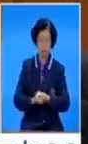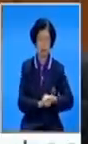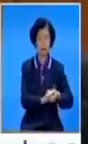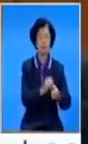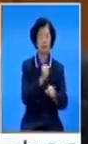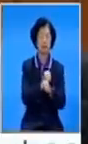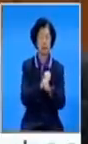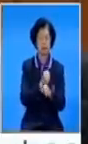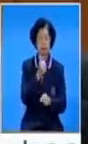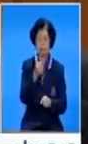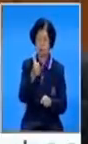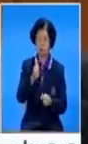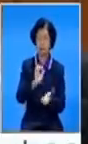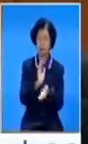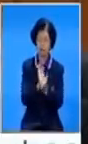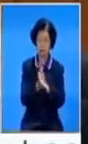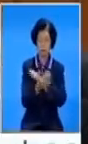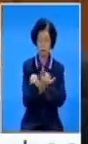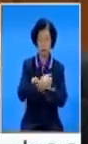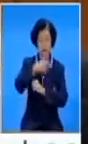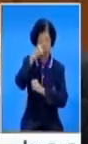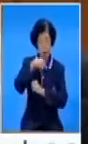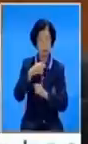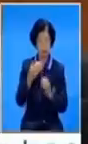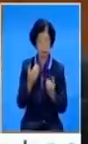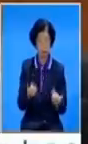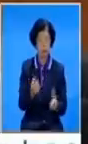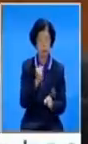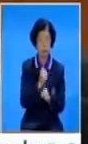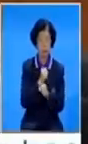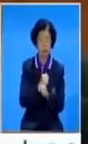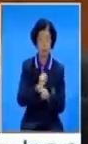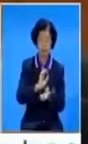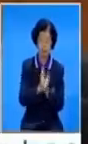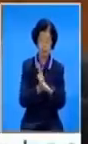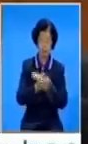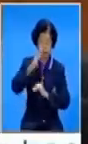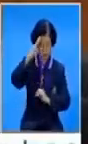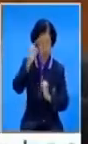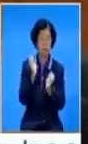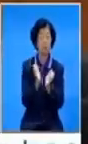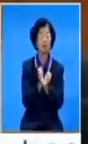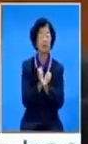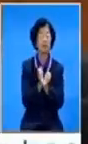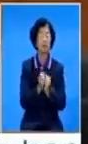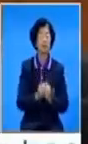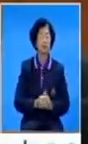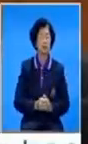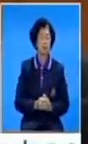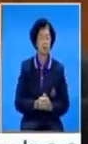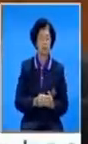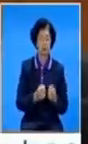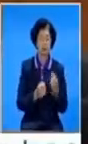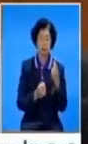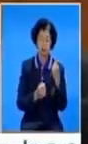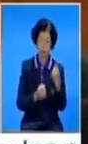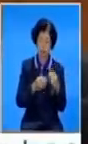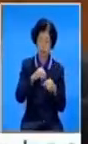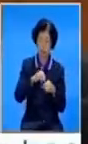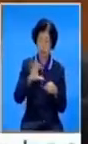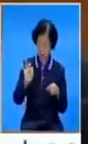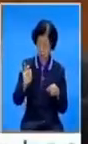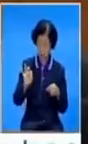ด้วยการปฏิรูปประเทศไทยในวันนี้ปฏิรูปตำรวจในวันนี้ปฏิรูปในประเด็นเดียวใน9ประเด็นก็คือการรับแจ้งความ